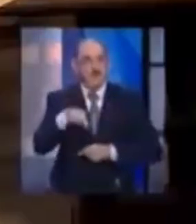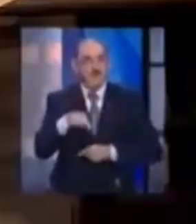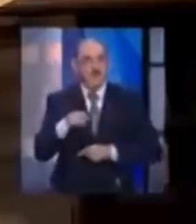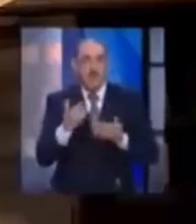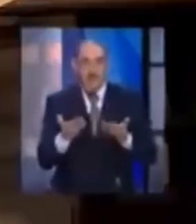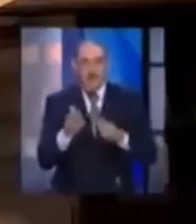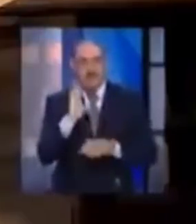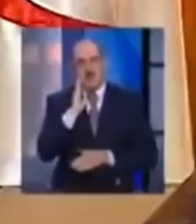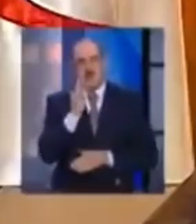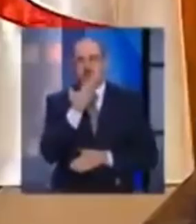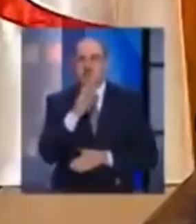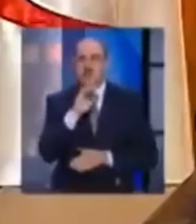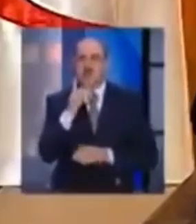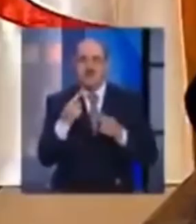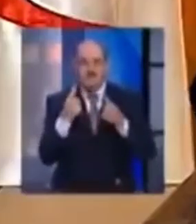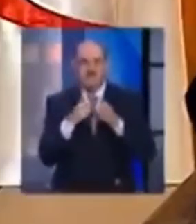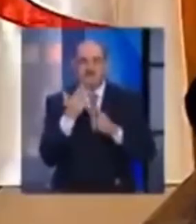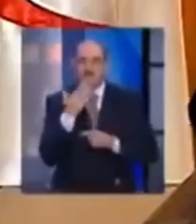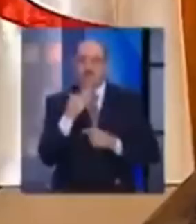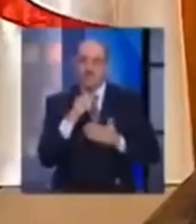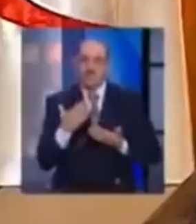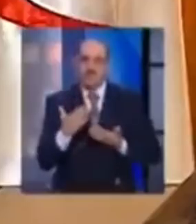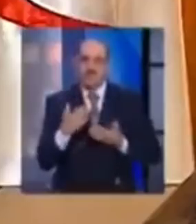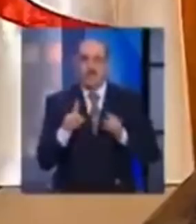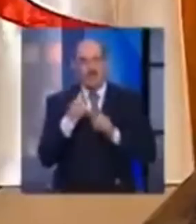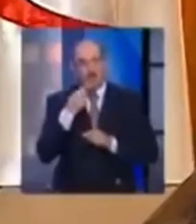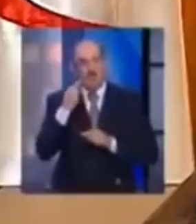وامور الحمد لله مشات ونزيدوا نواصلوا.